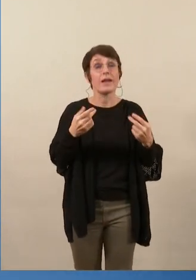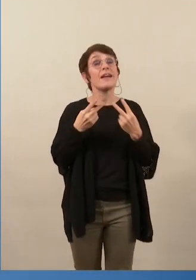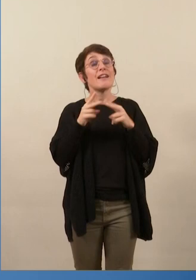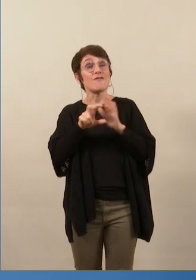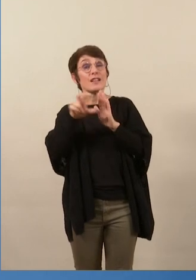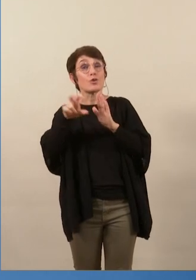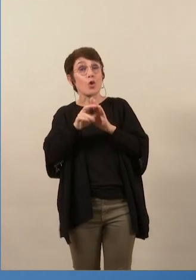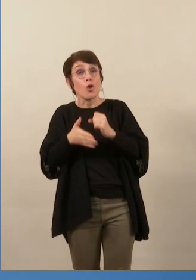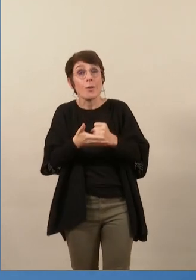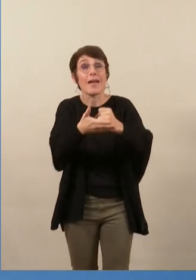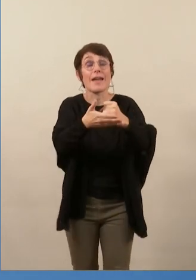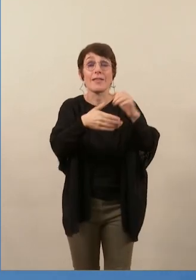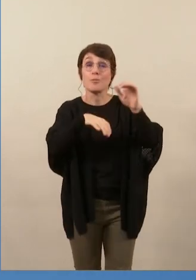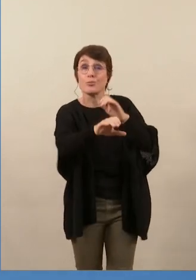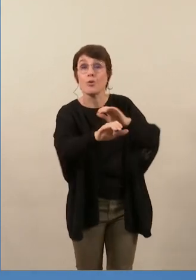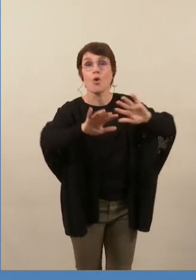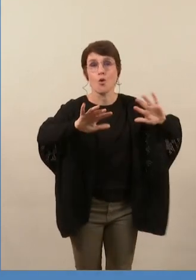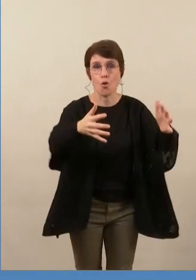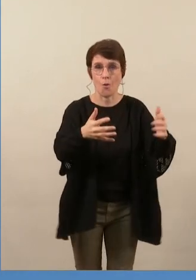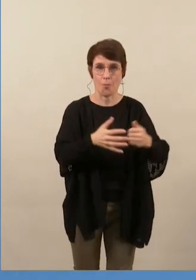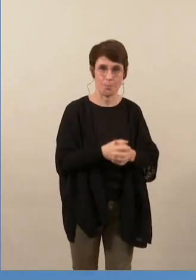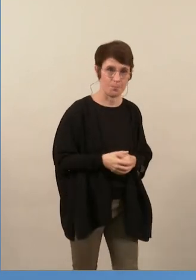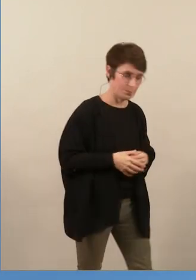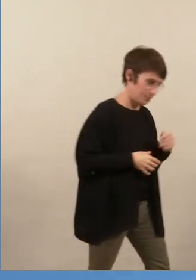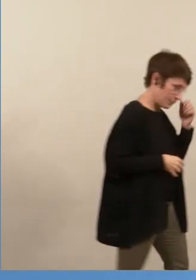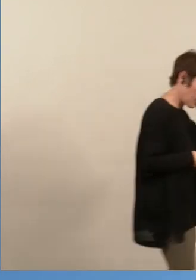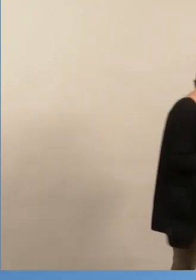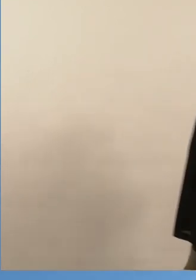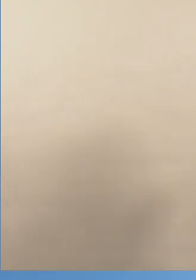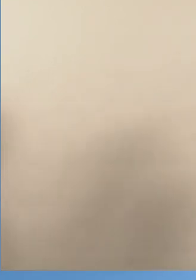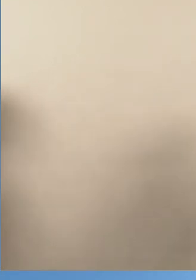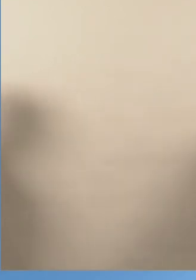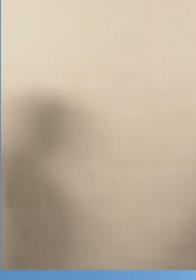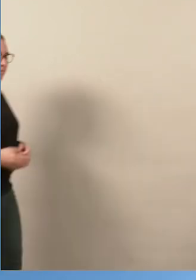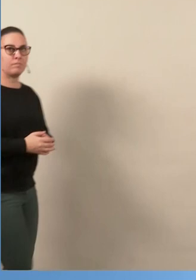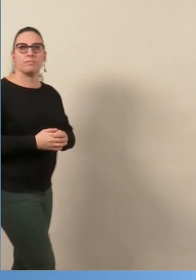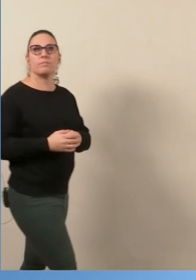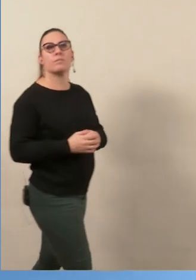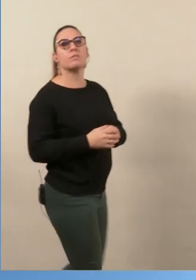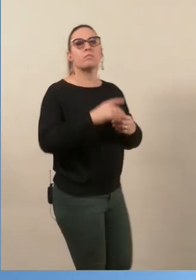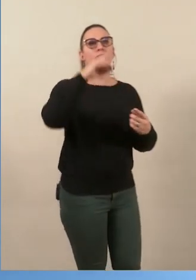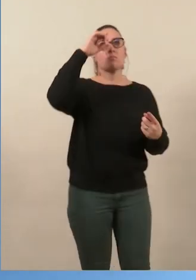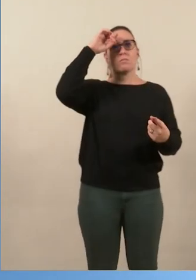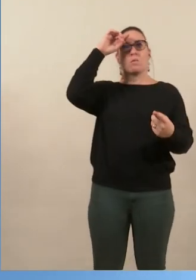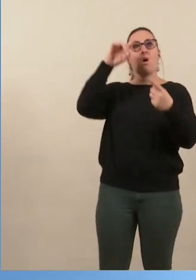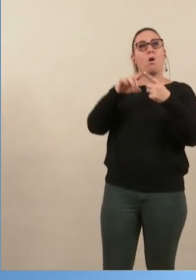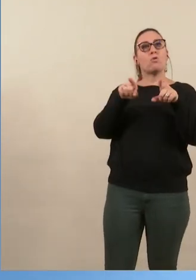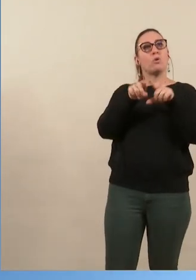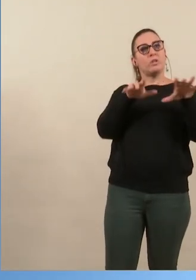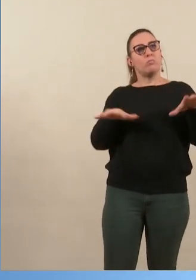y contribuer le cci3 porte plusieurs projets également à enjeu pour l'ensemble de la